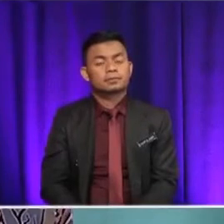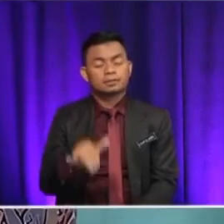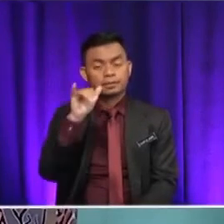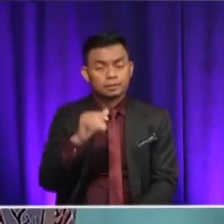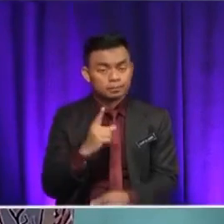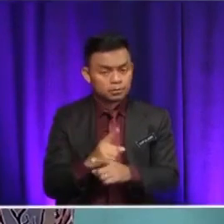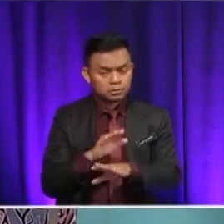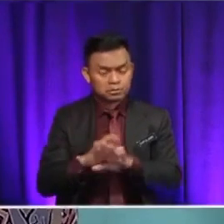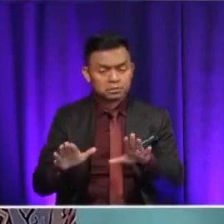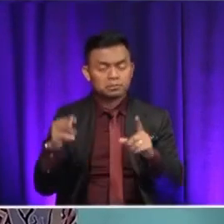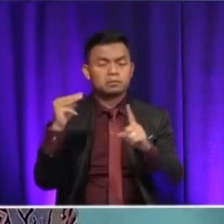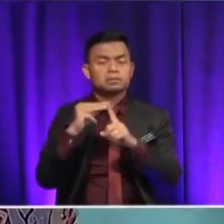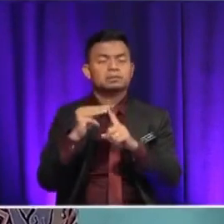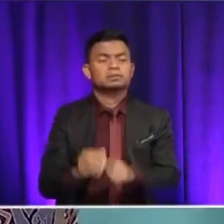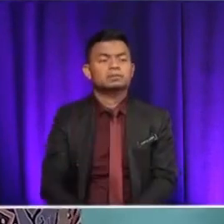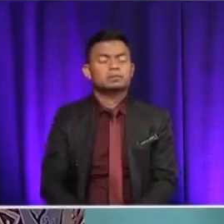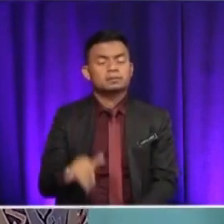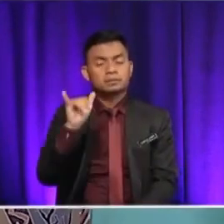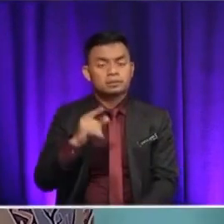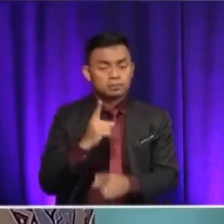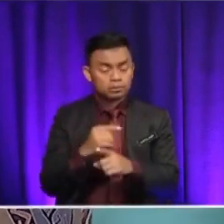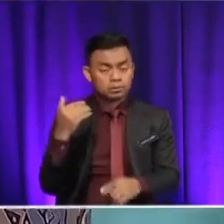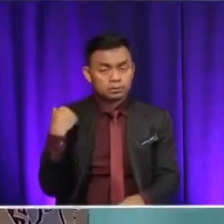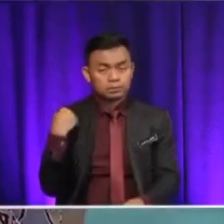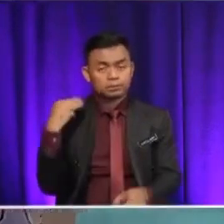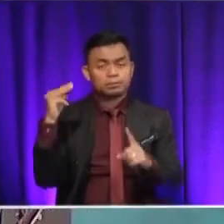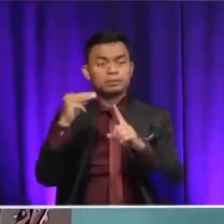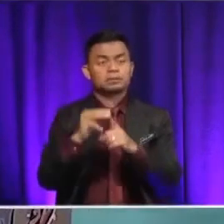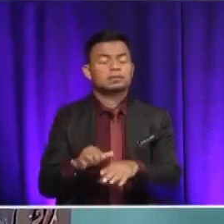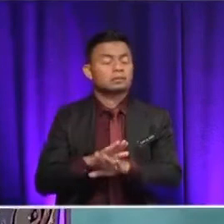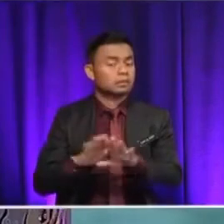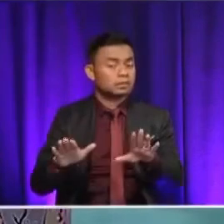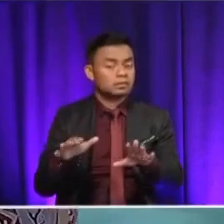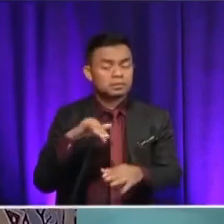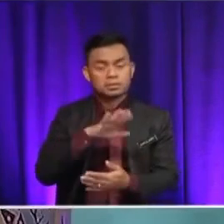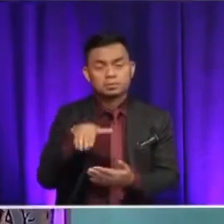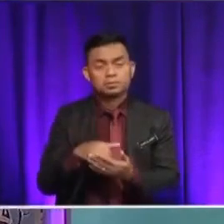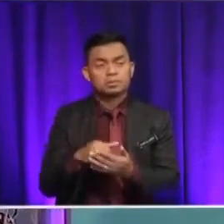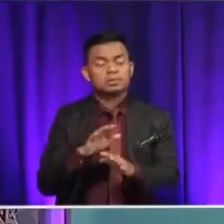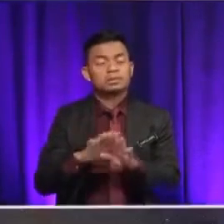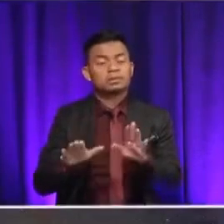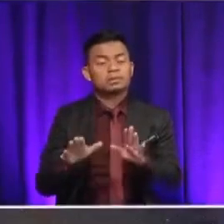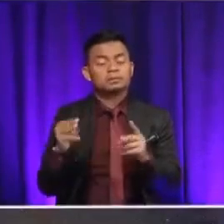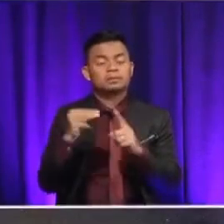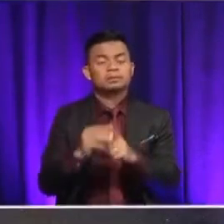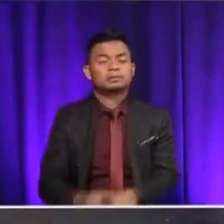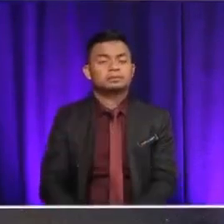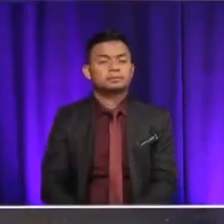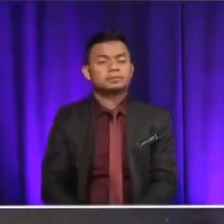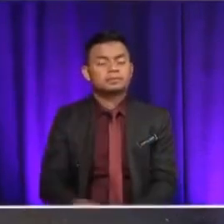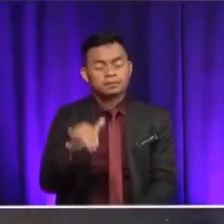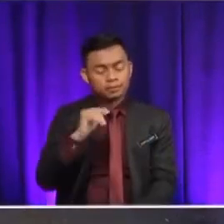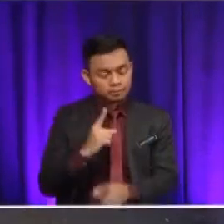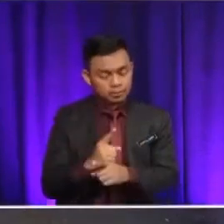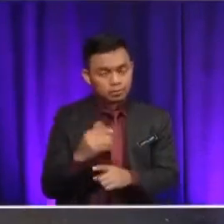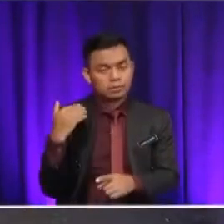markah, yang salah tak dapat markah, yang betul ada markah lah. Tak adalah semua tu jadi tak dapat markah. Bukan macam tu ke? Okey, dia yang betul dia dapat